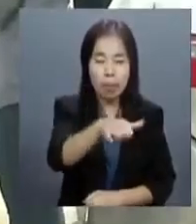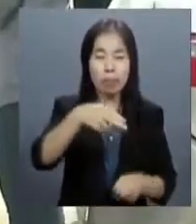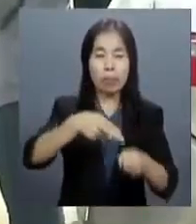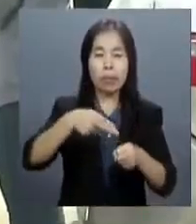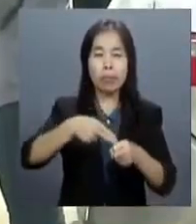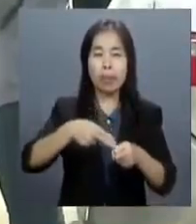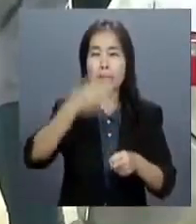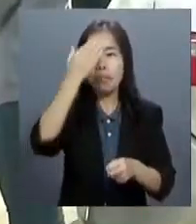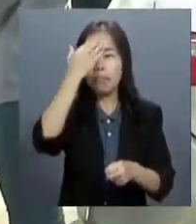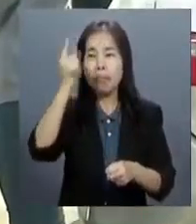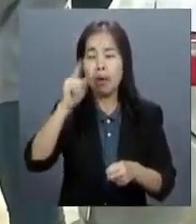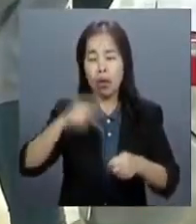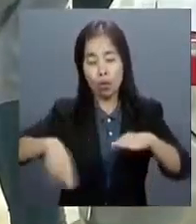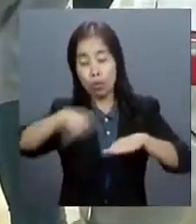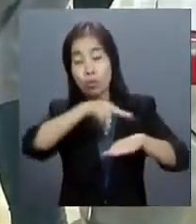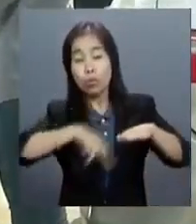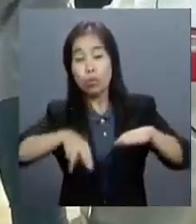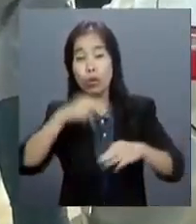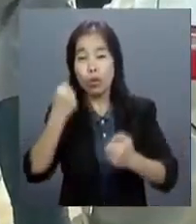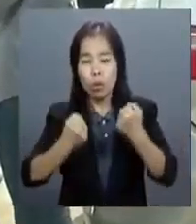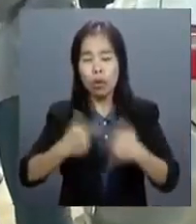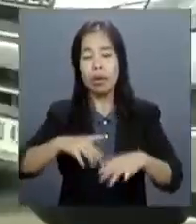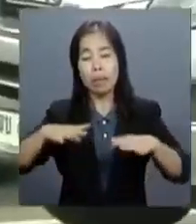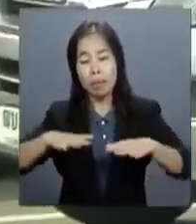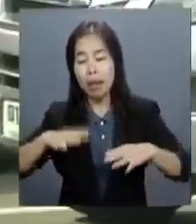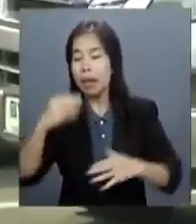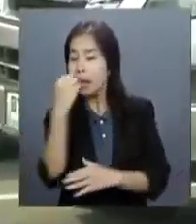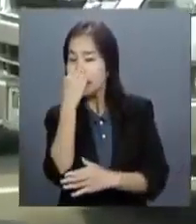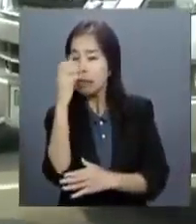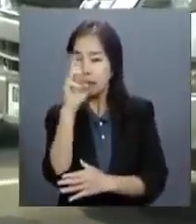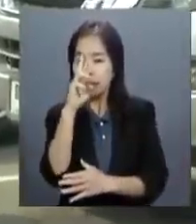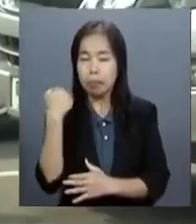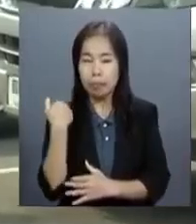จะมีการเช็คสภาพรถแล้วก็แวะรับประทานอาหารกลางวันค่ะ